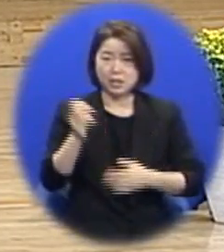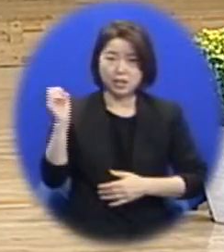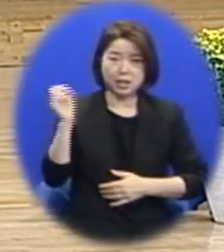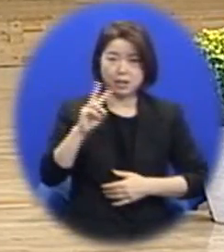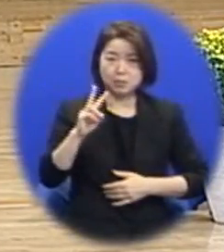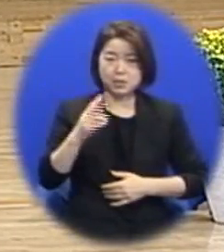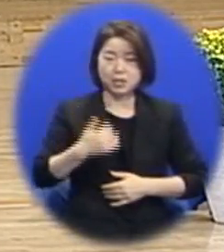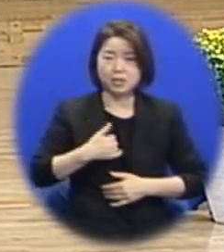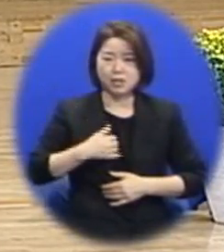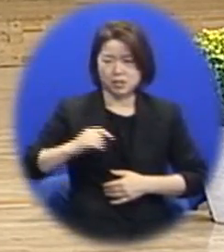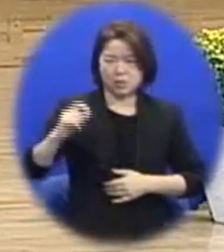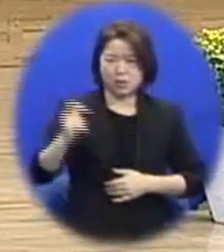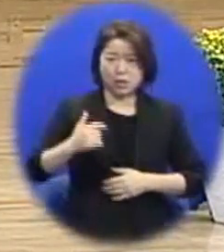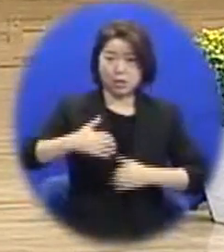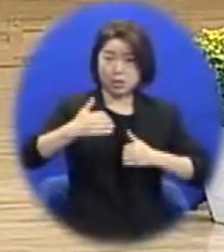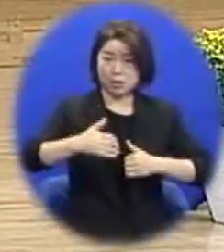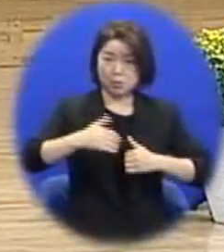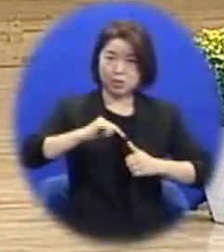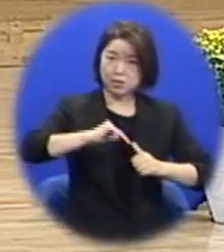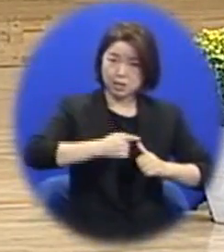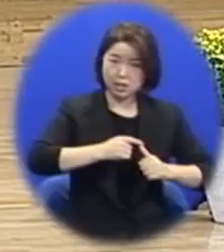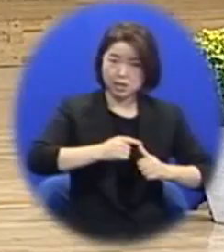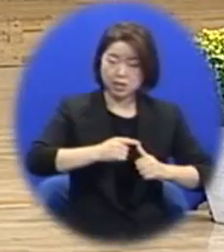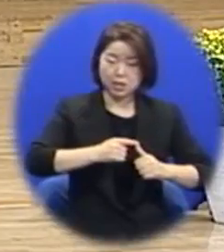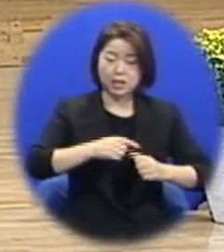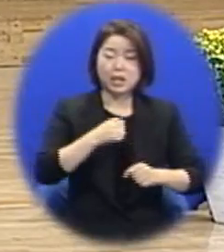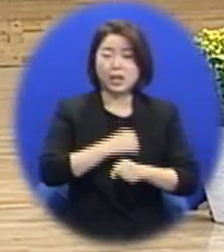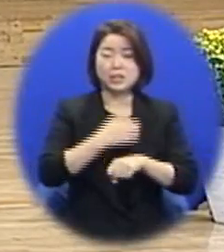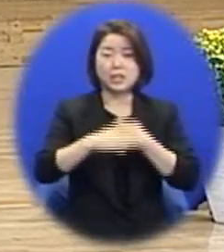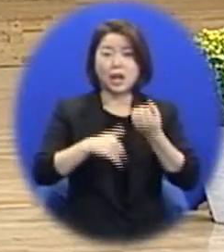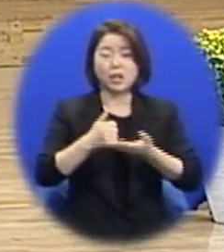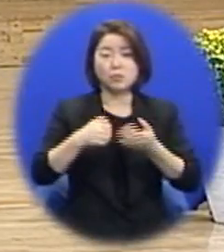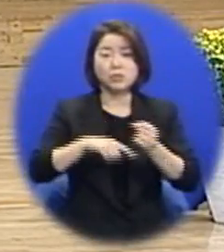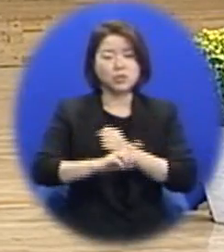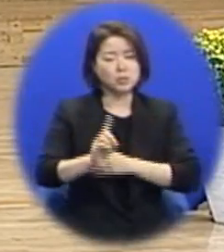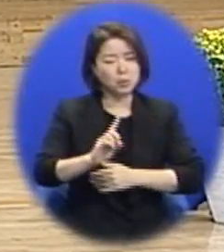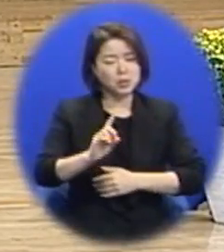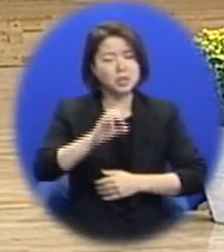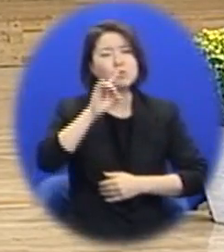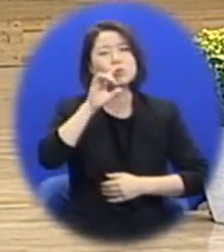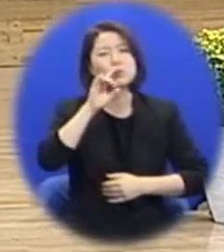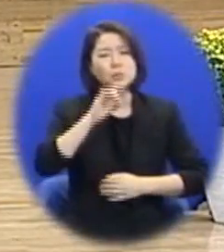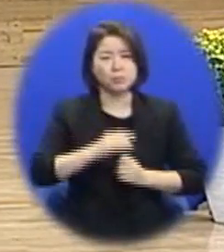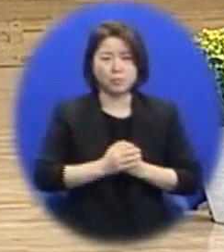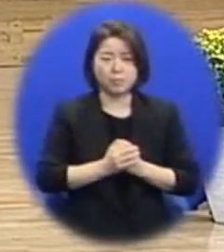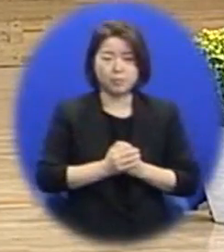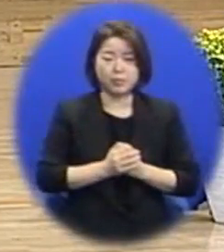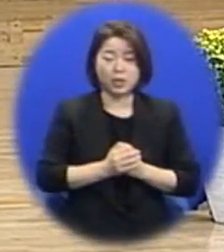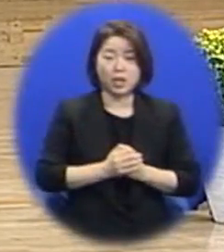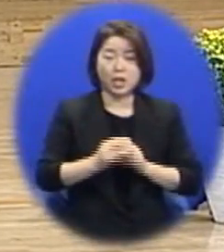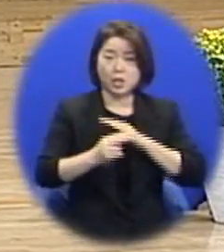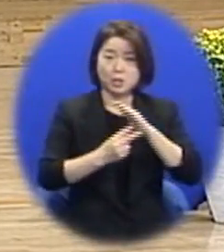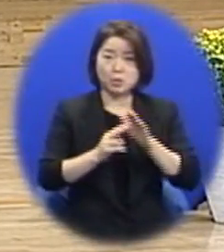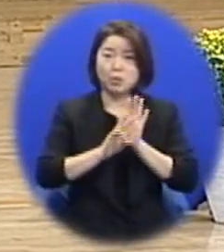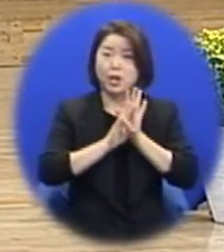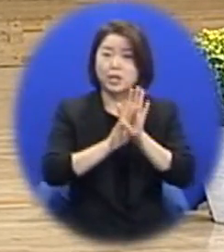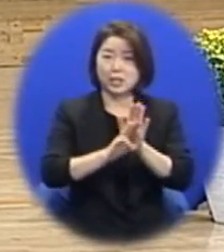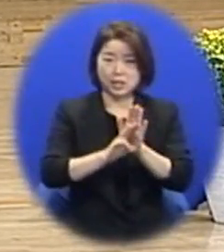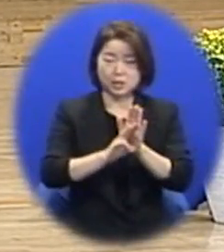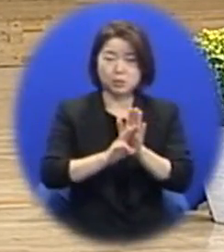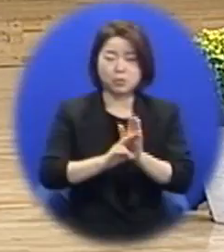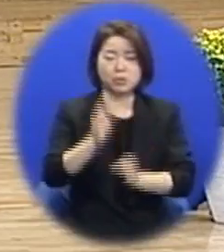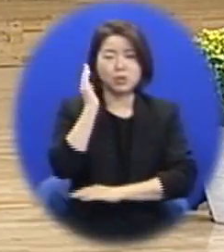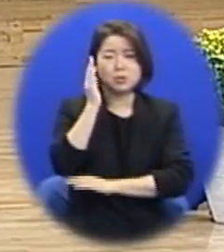마음을 강권하시는 하나님의 뜻이 뭘까 궁금했습니다. 사실 요한계시록은 설교하기가